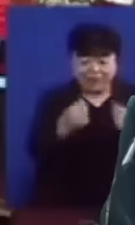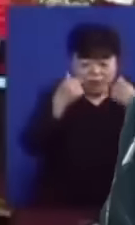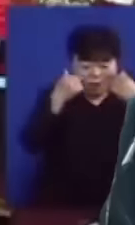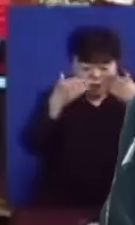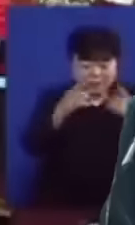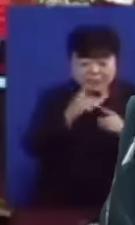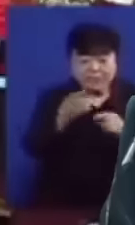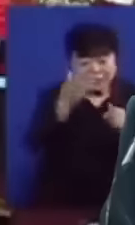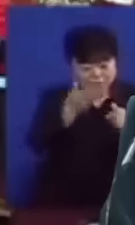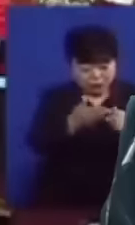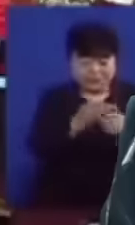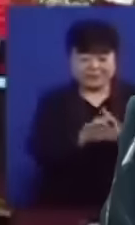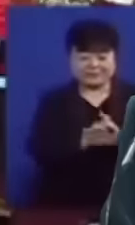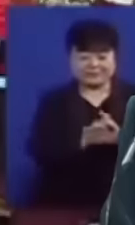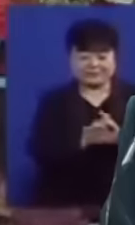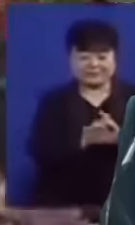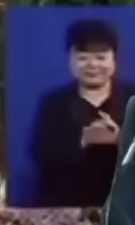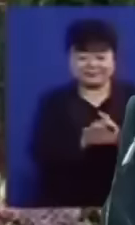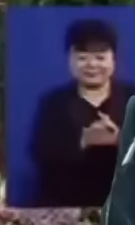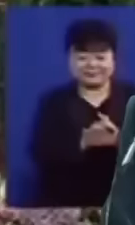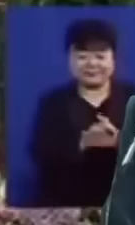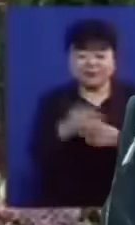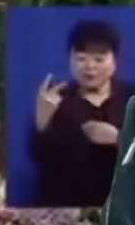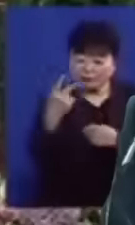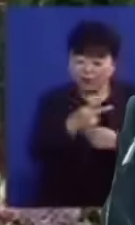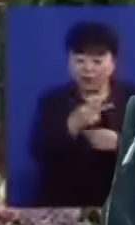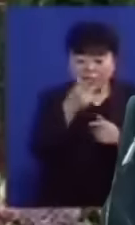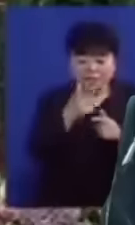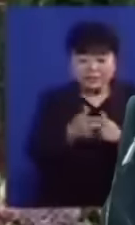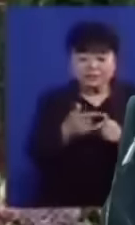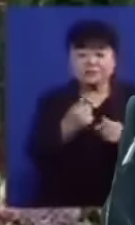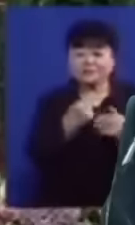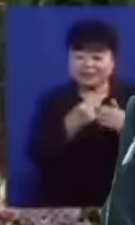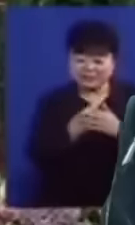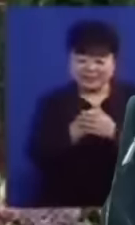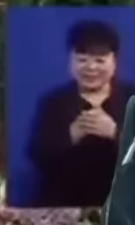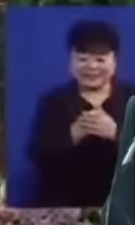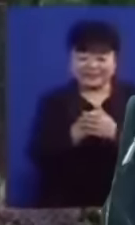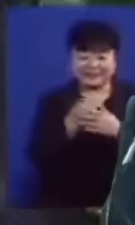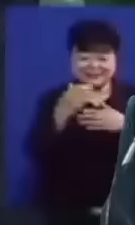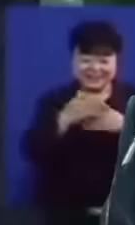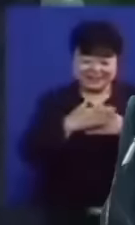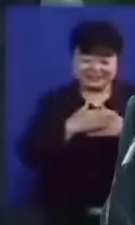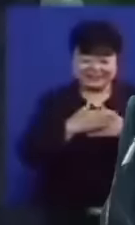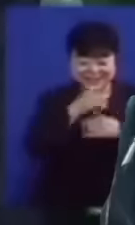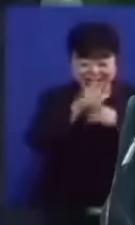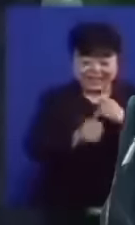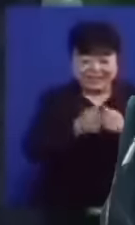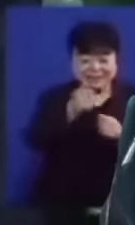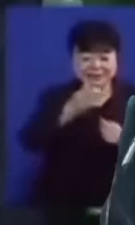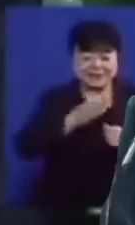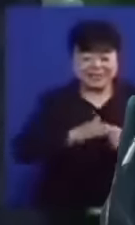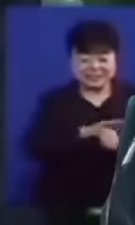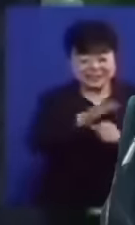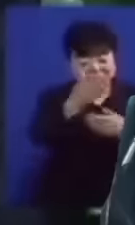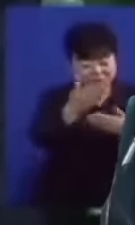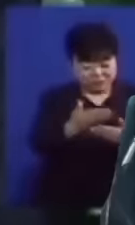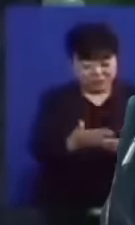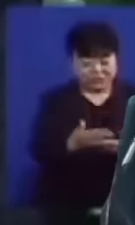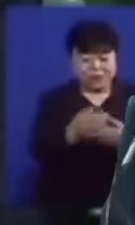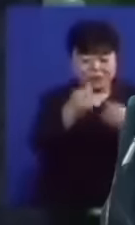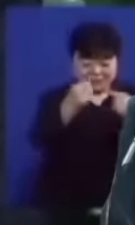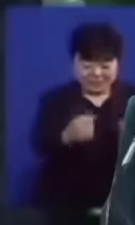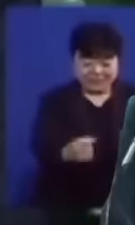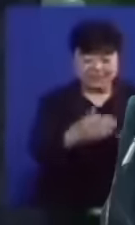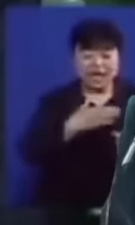확실히 말씀한 것입니다. 그리고 예수님 때문에 나는 하나님이 나를 사랑해 주시고 계신